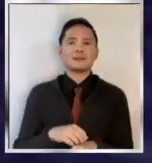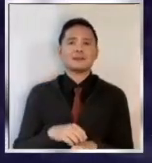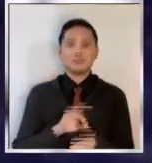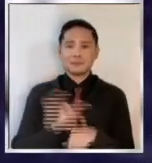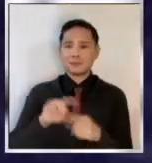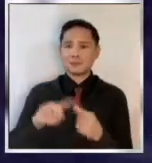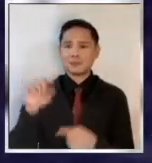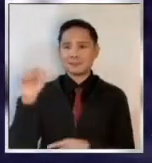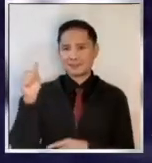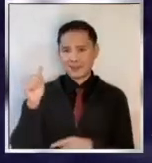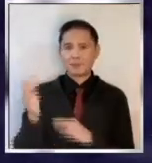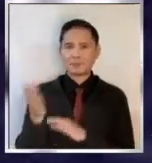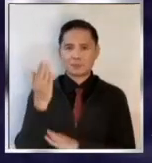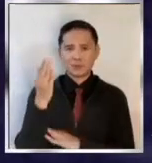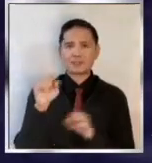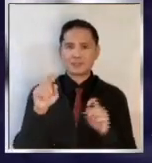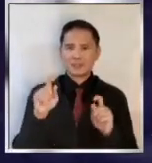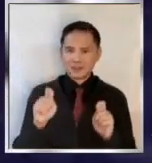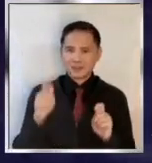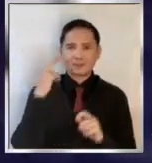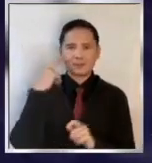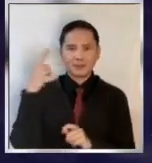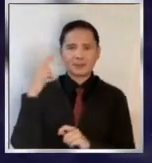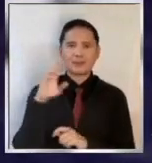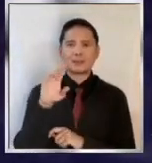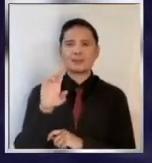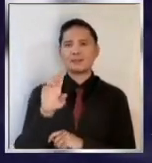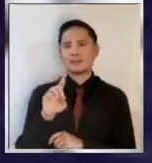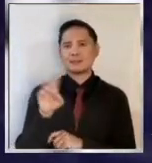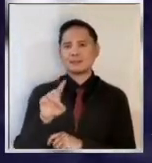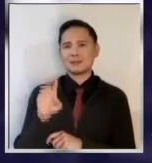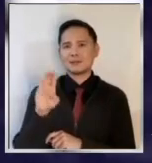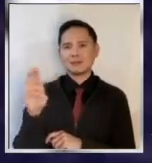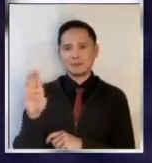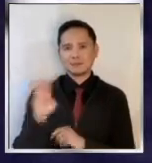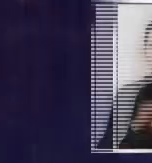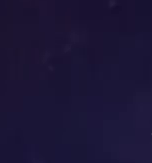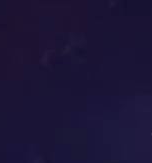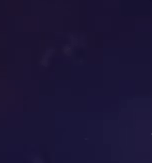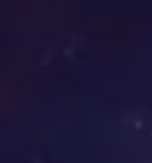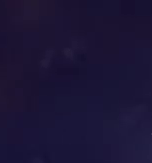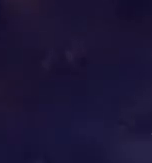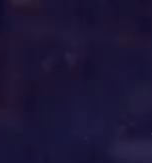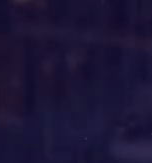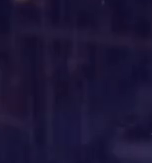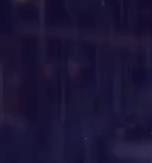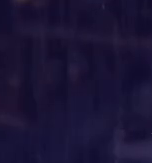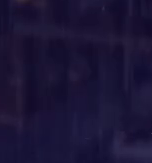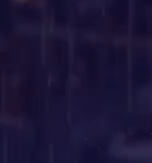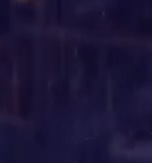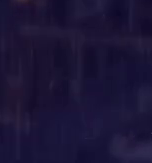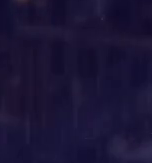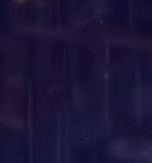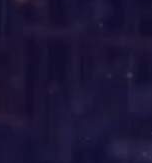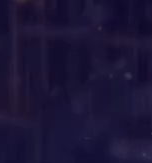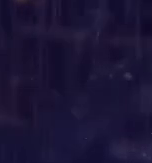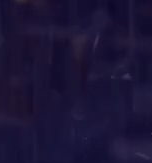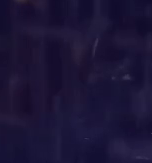sa Super Radio DZWB, radio na, TV pa. At yan ang latest mula sa GMA Weather. Ang po si Nathaniel Cruz,